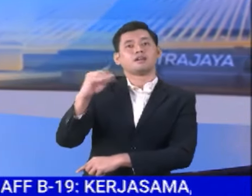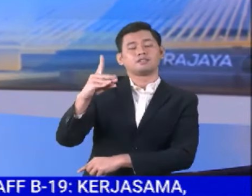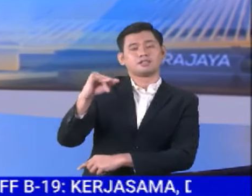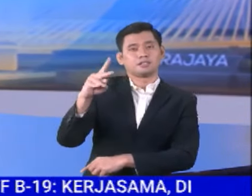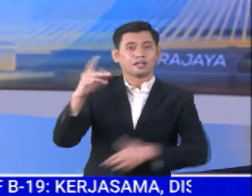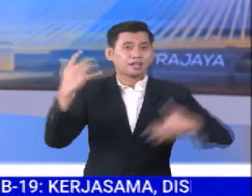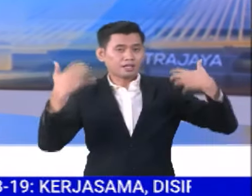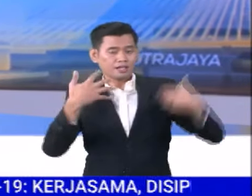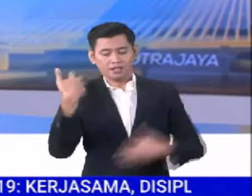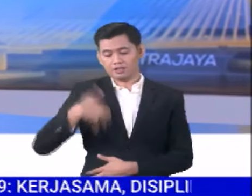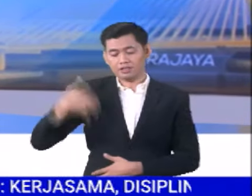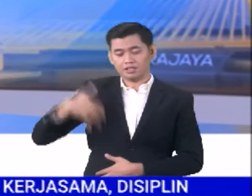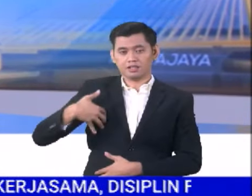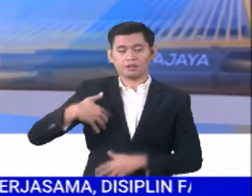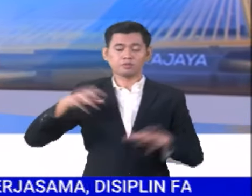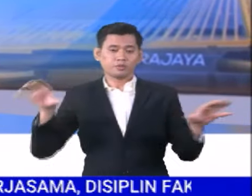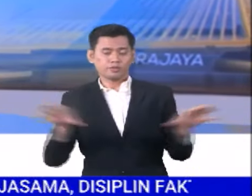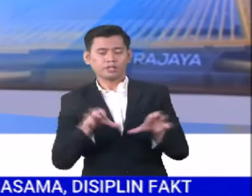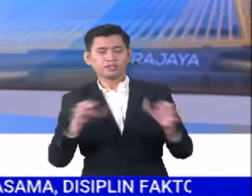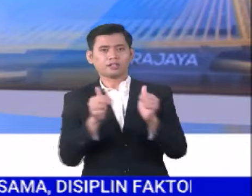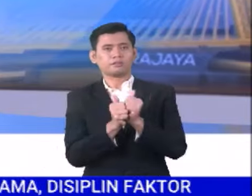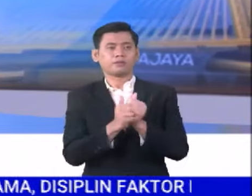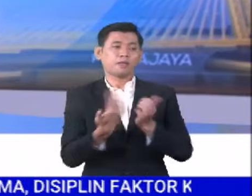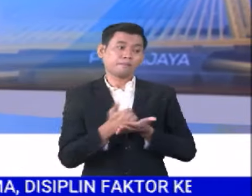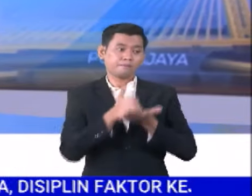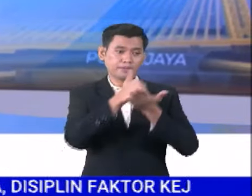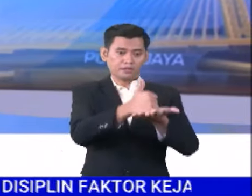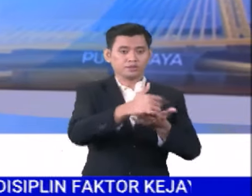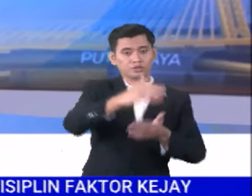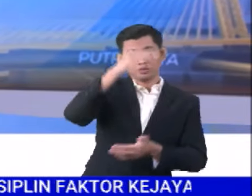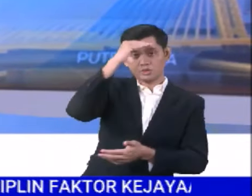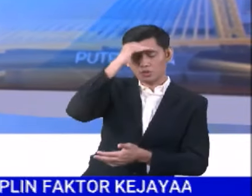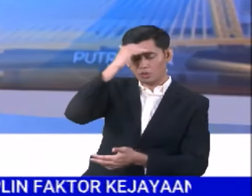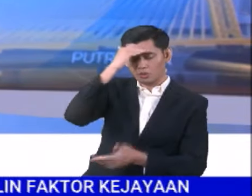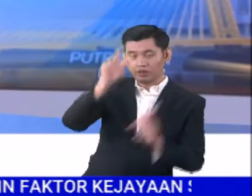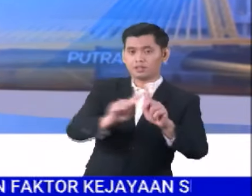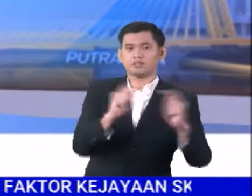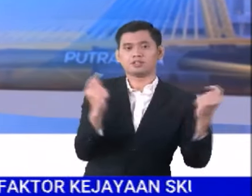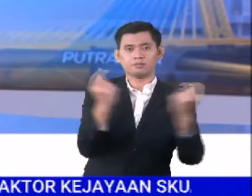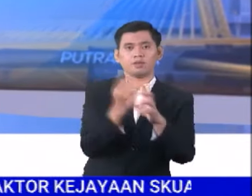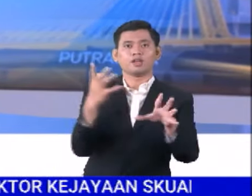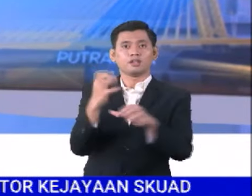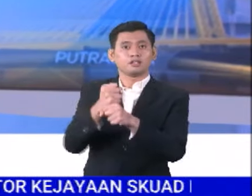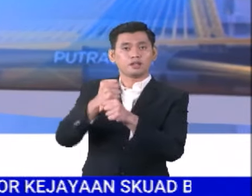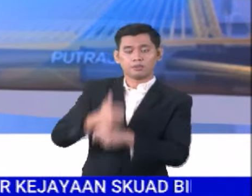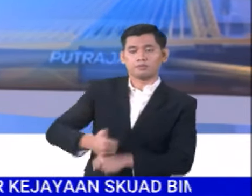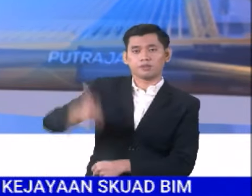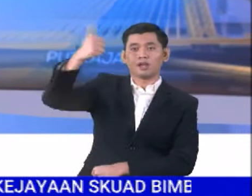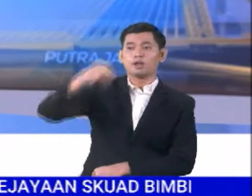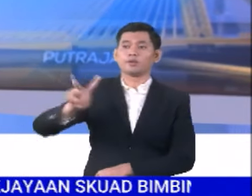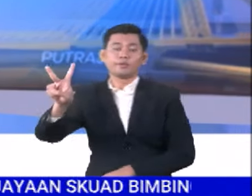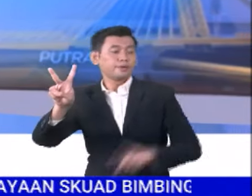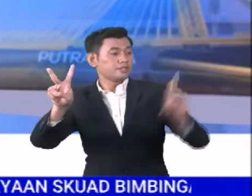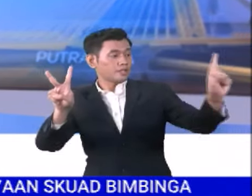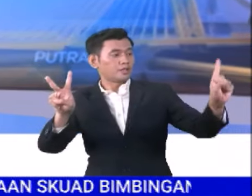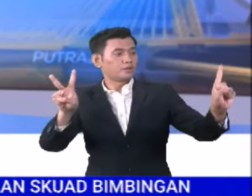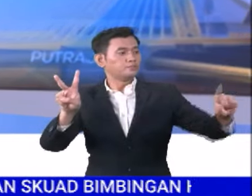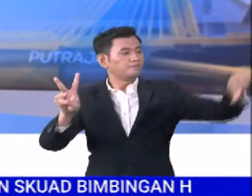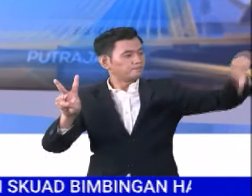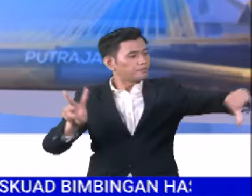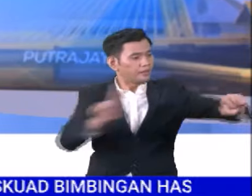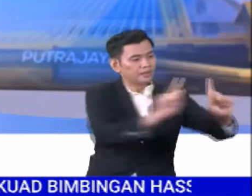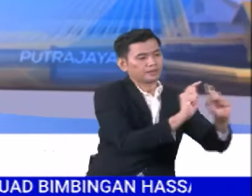terus mencipta sensasi apabila membantu Jo Darul takzim jdt meraih kemenangan 21 menewaskan